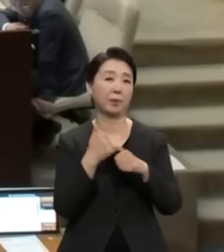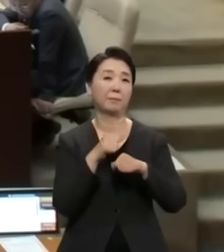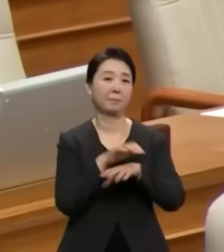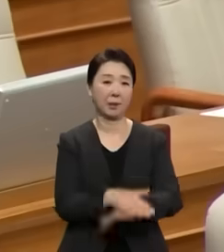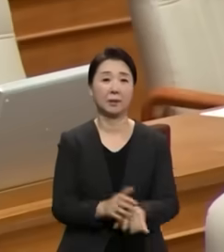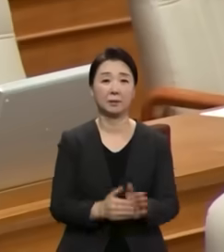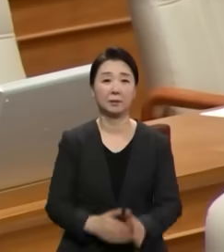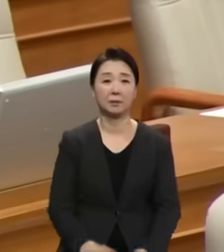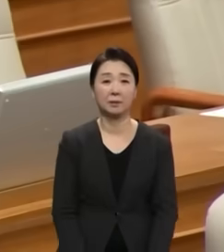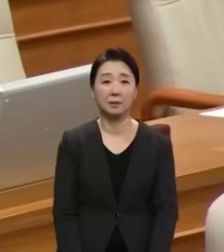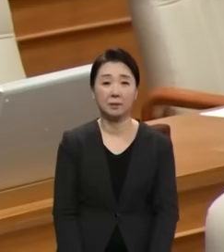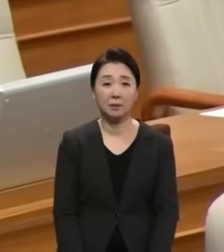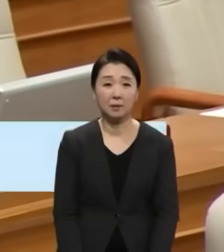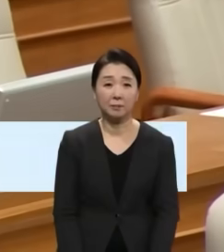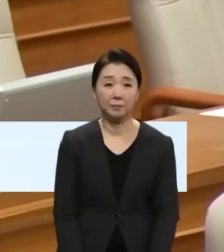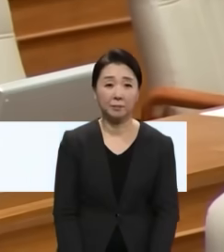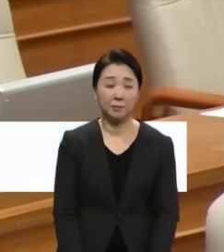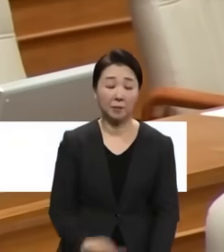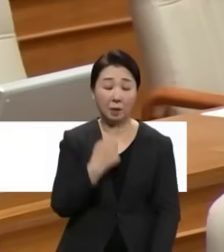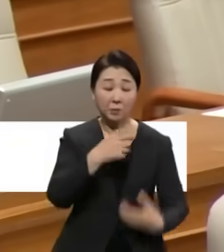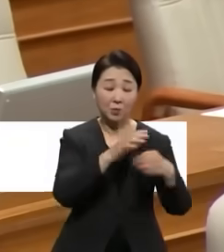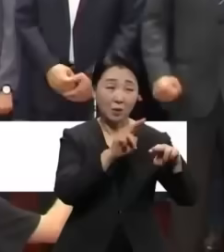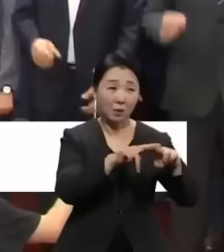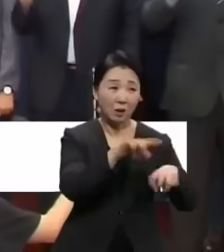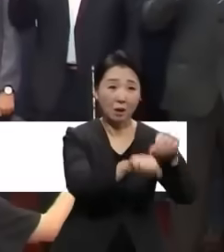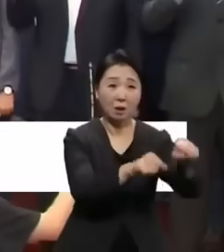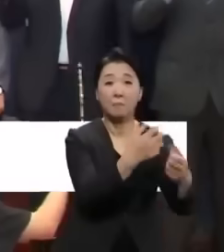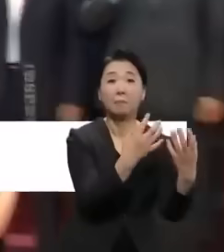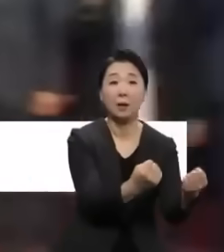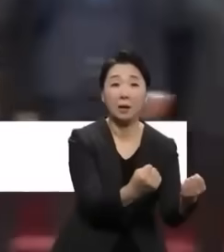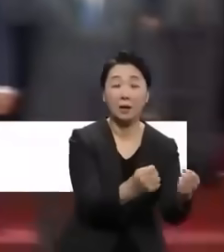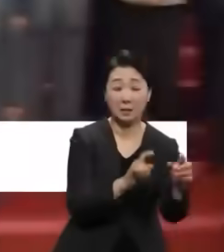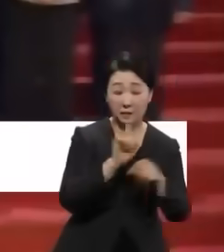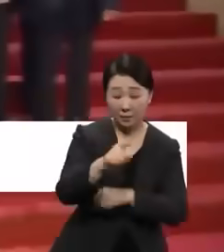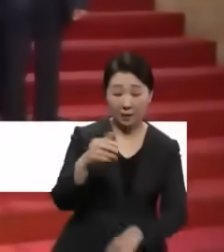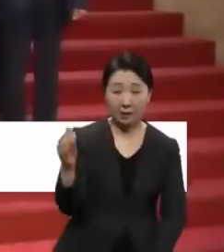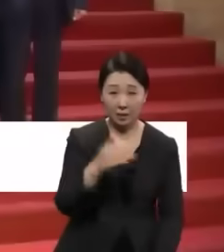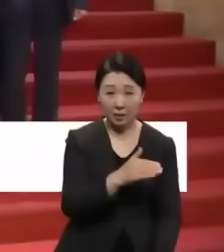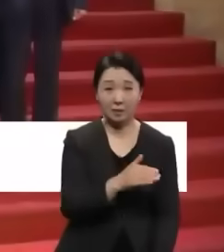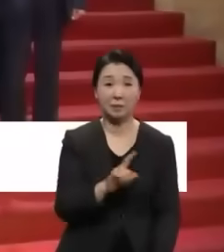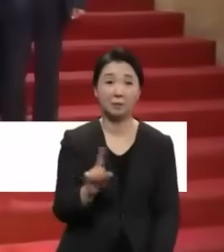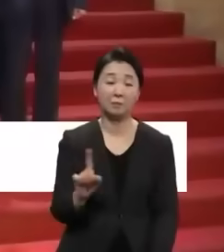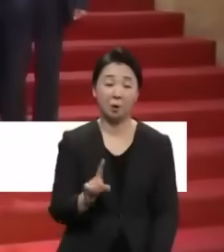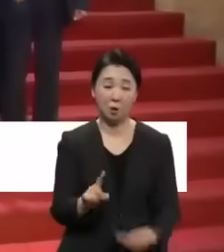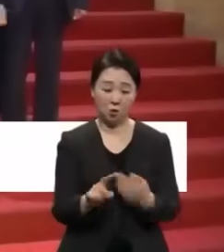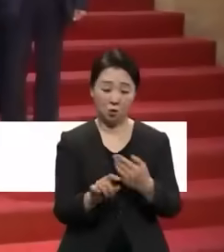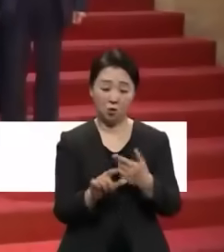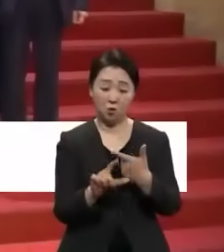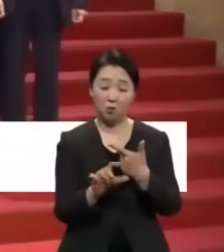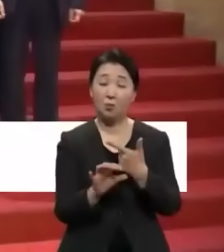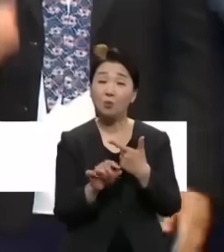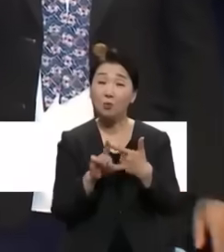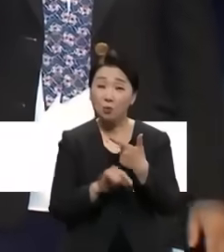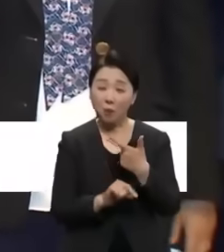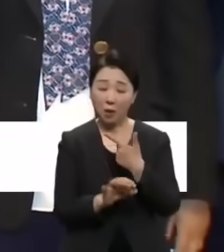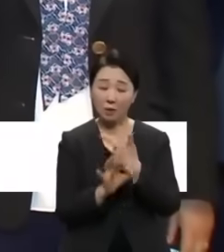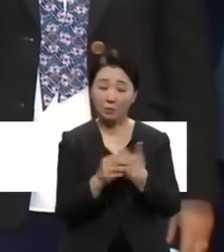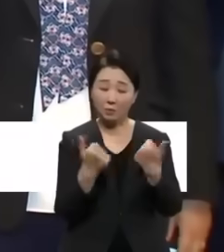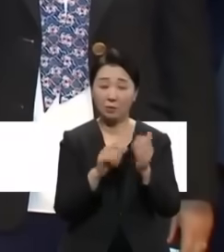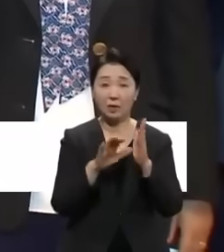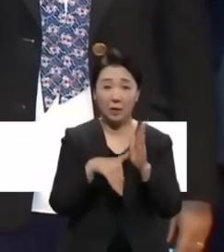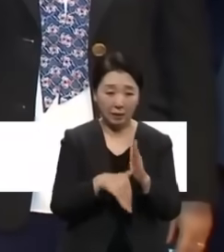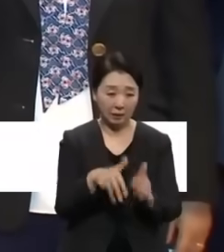파행됐습니다. 절대 다수 의석을 갖고 있는 민주당은 어떻게든 내일까지 예정된 6월 임시국회 내에 최상병